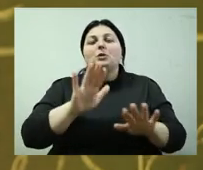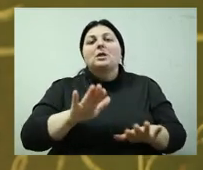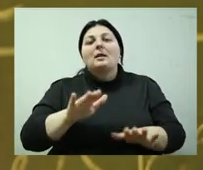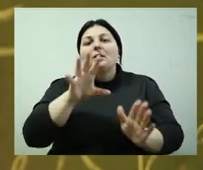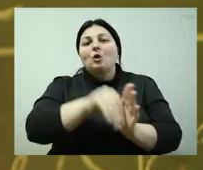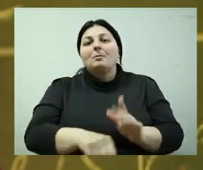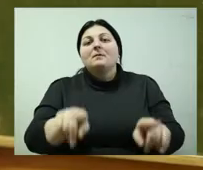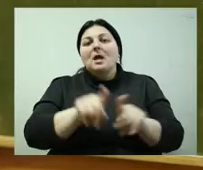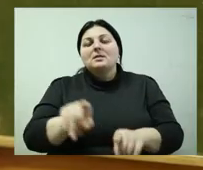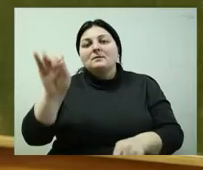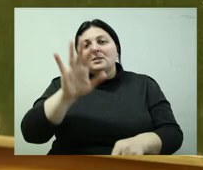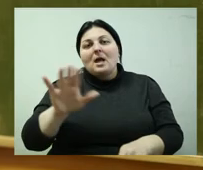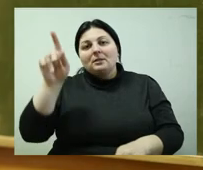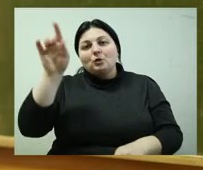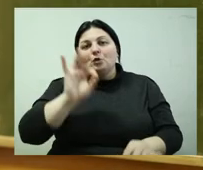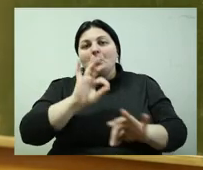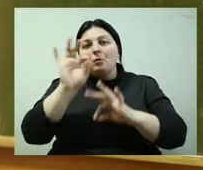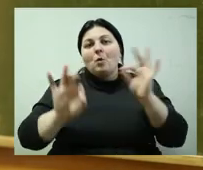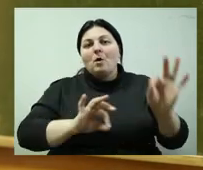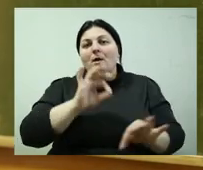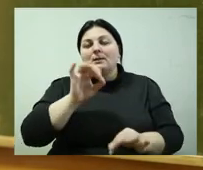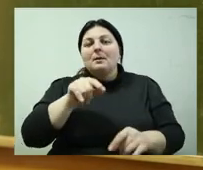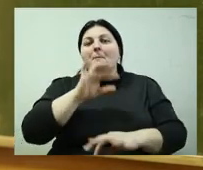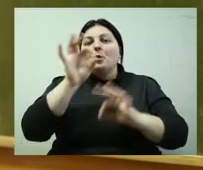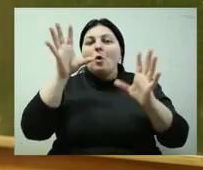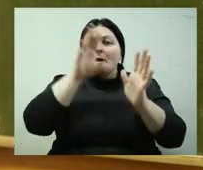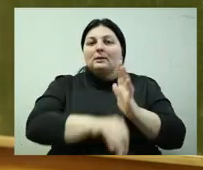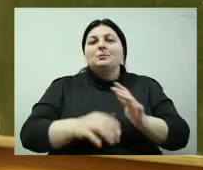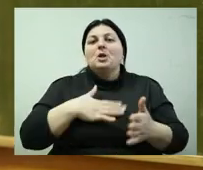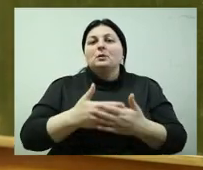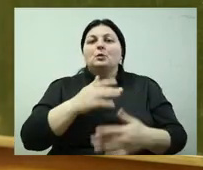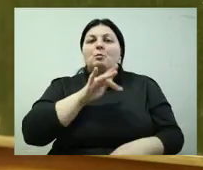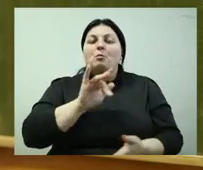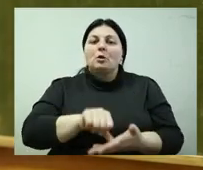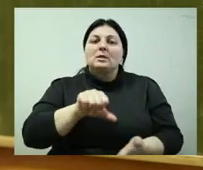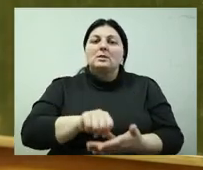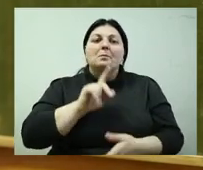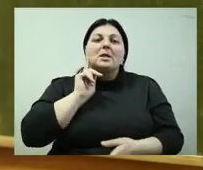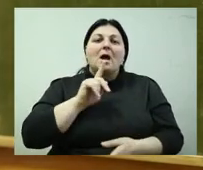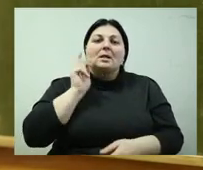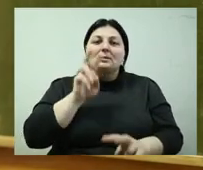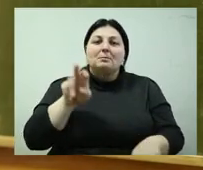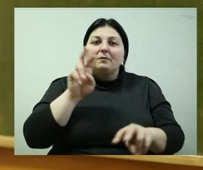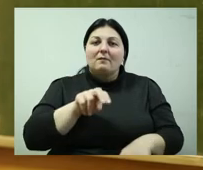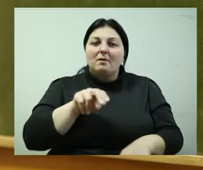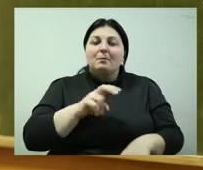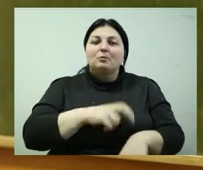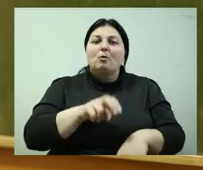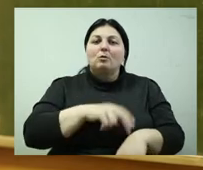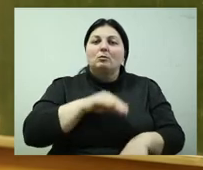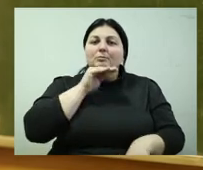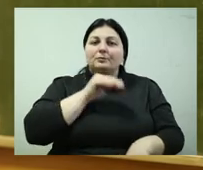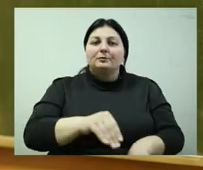ადგილობრივი, ასევე საერთაშორისო პროექტები. ამ პროექტებში აქტიურად მონაწილეობენ ახალგაზრდა მკვლევარები დოქტორანტებისა